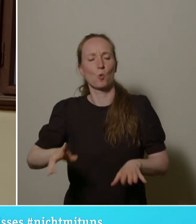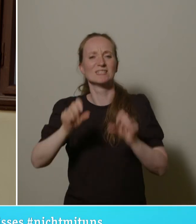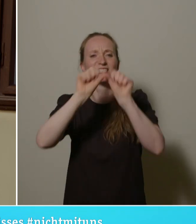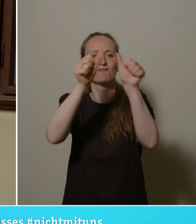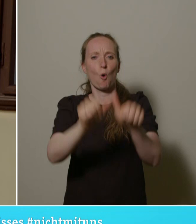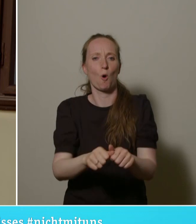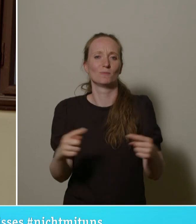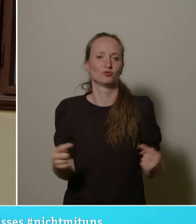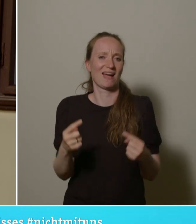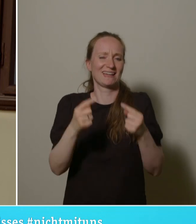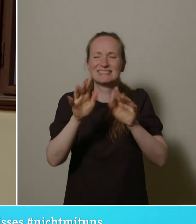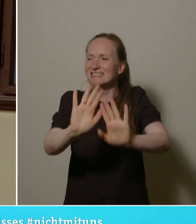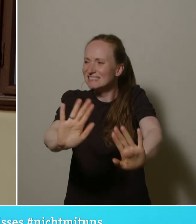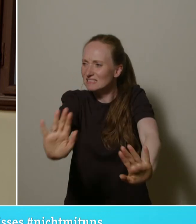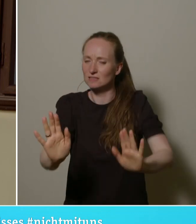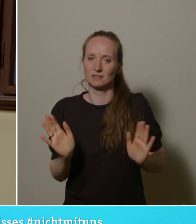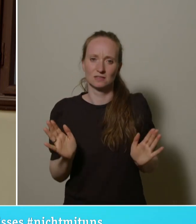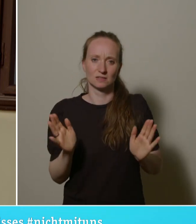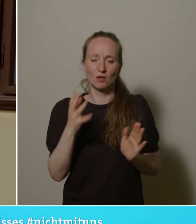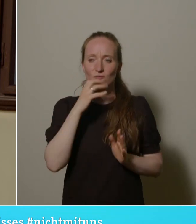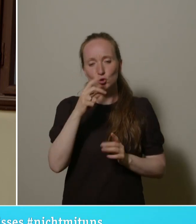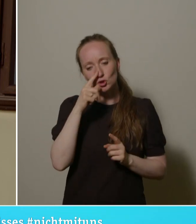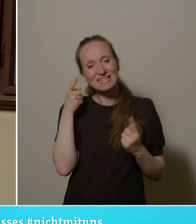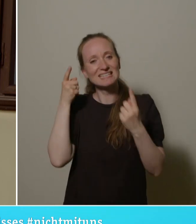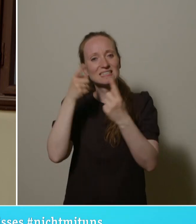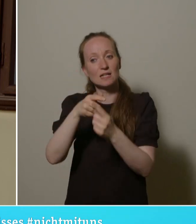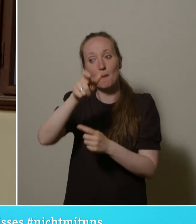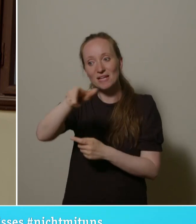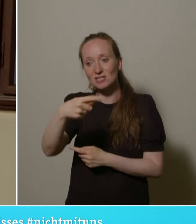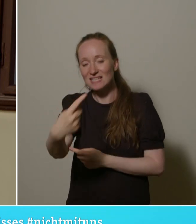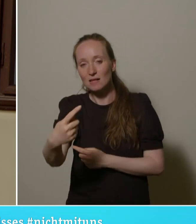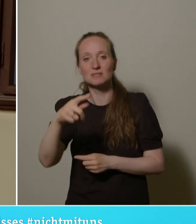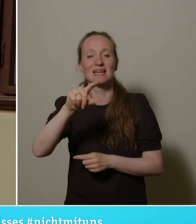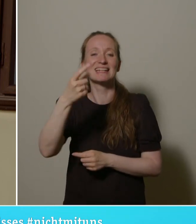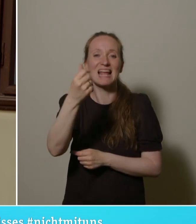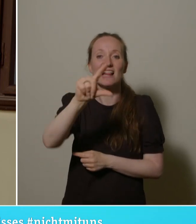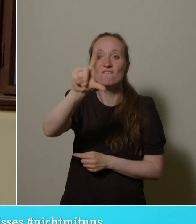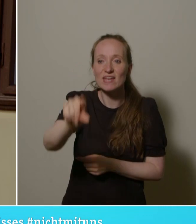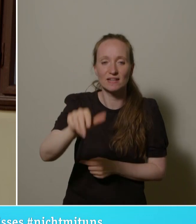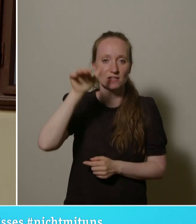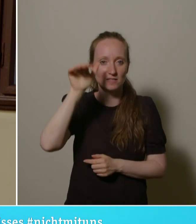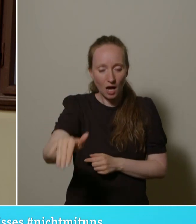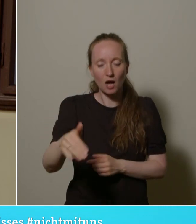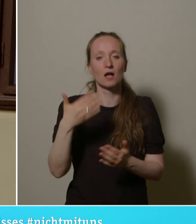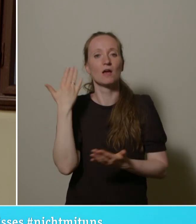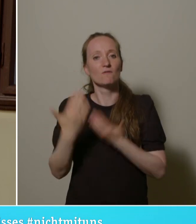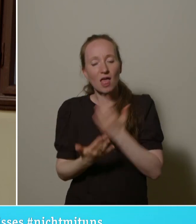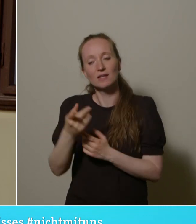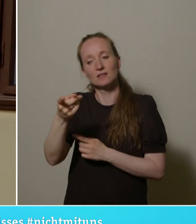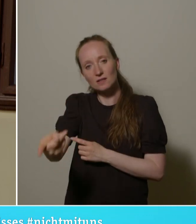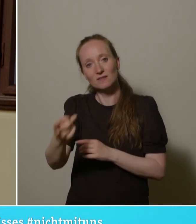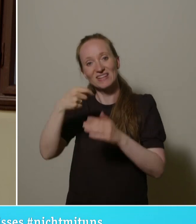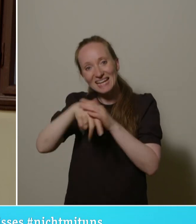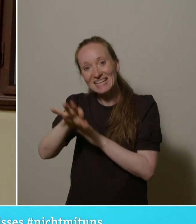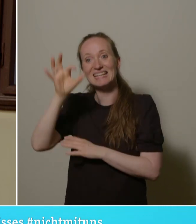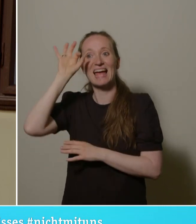aufzumachen, sondern es geht darum, auch den Menschen, die wenig Geld haben, zu ermöglichen, zumindest in Jena am Ende nicht sogar mehr als